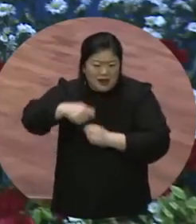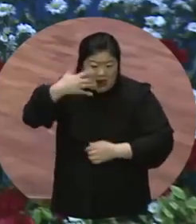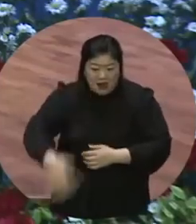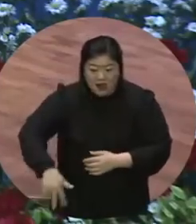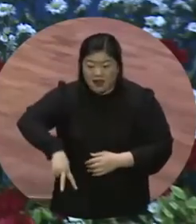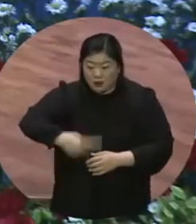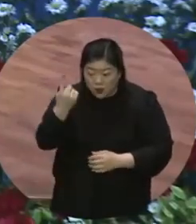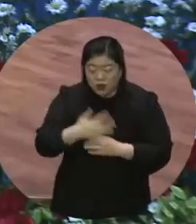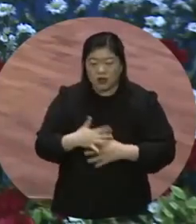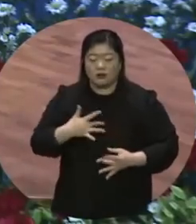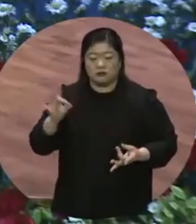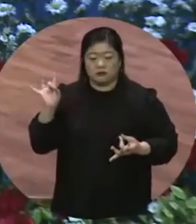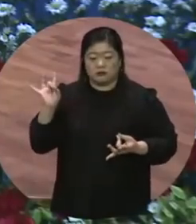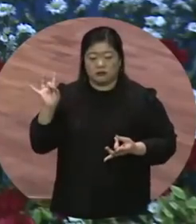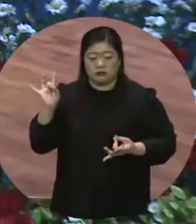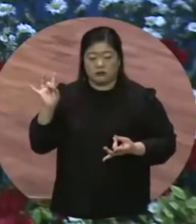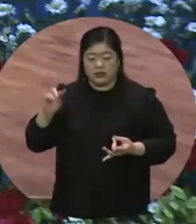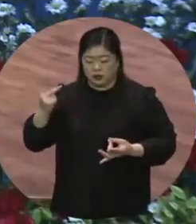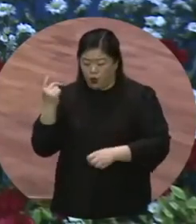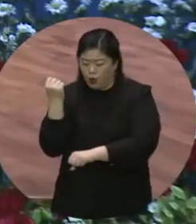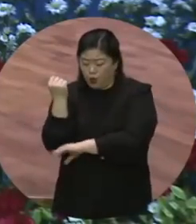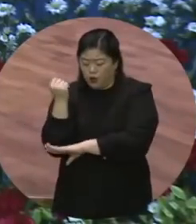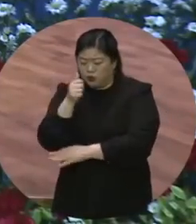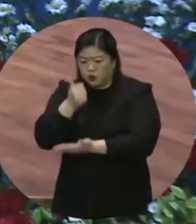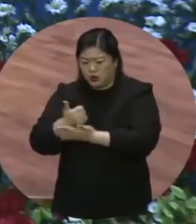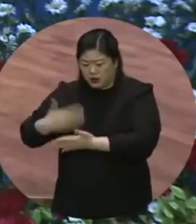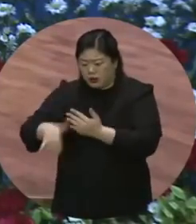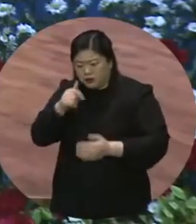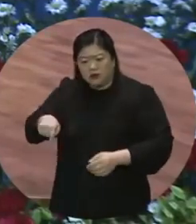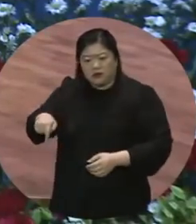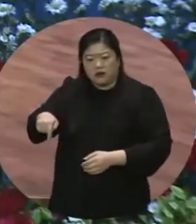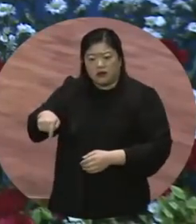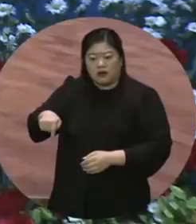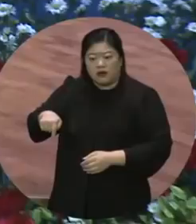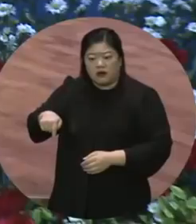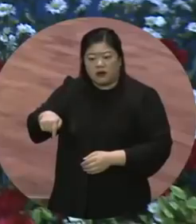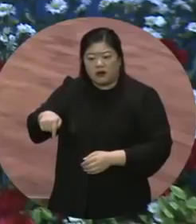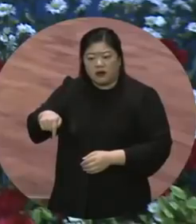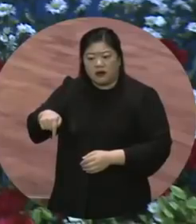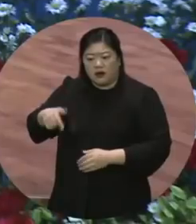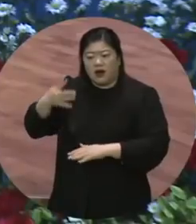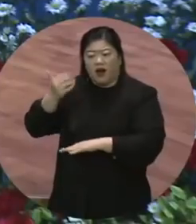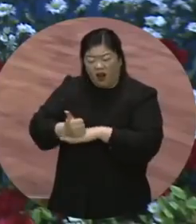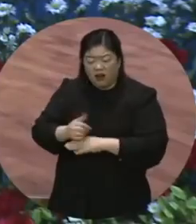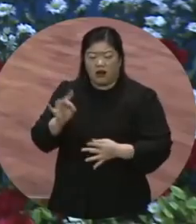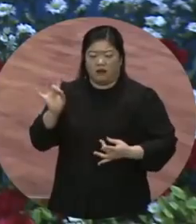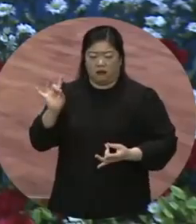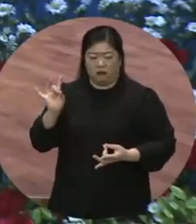그래서 원죄와 자범죄, 죄 아닌 사람 어디 있어요? 눈만 뜨면 짓는 게 죄인데.